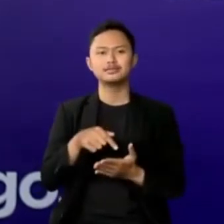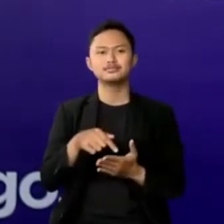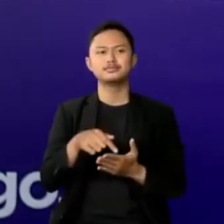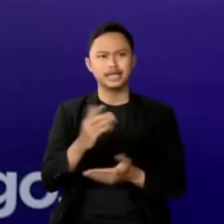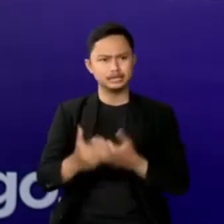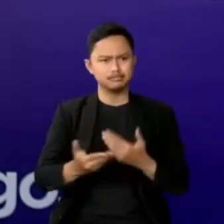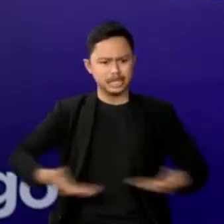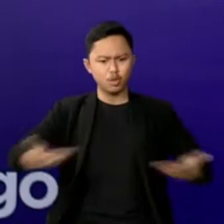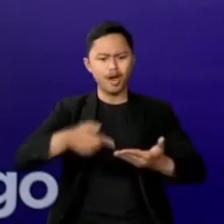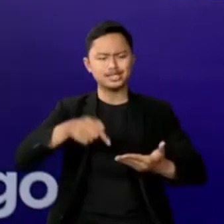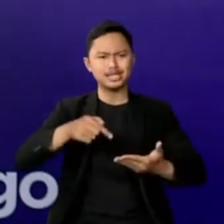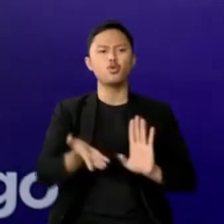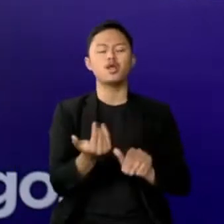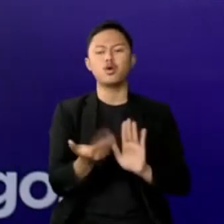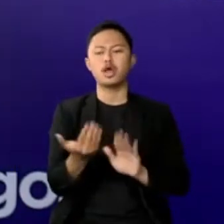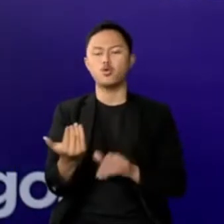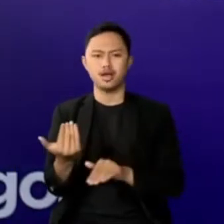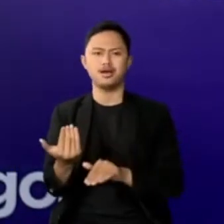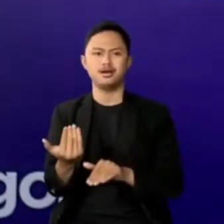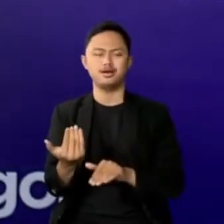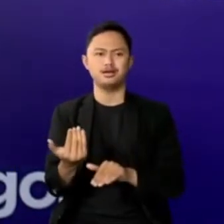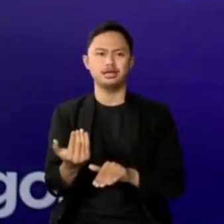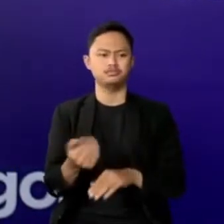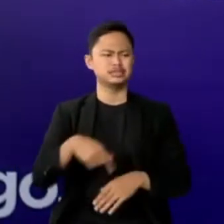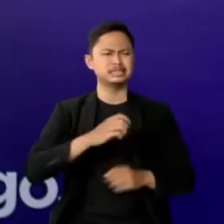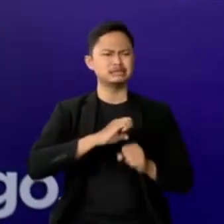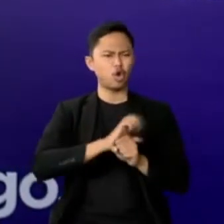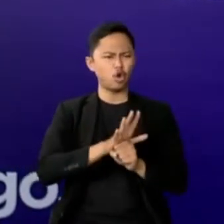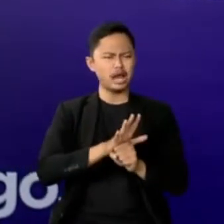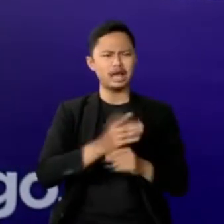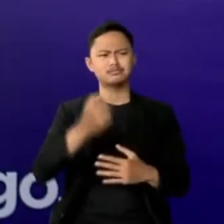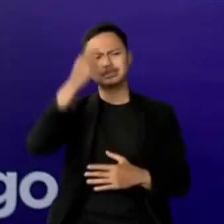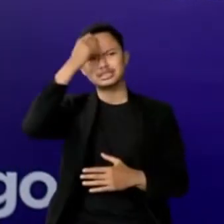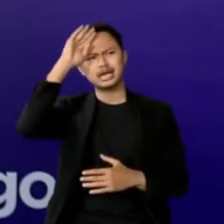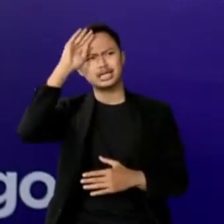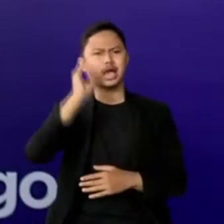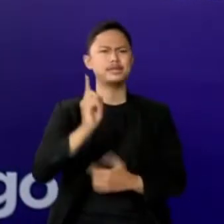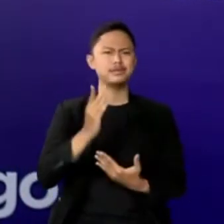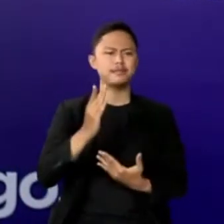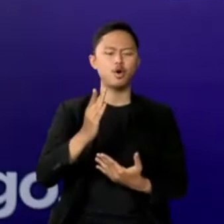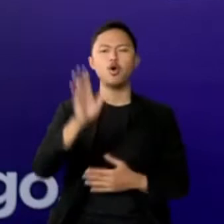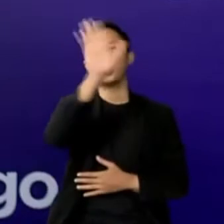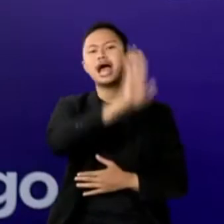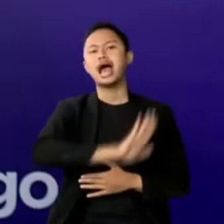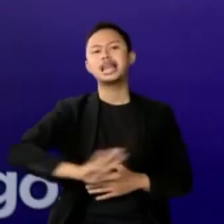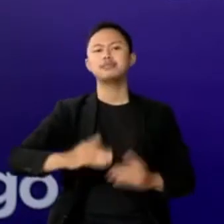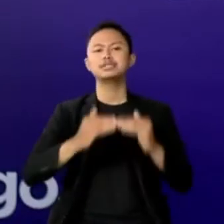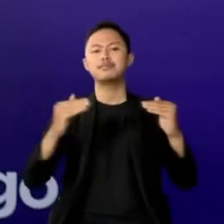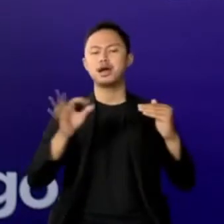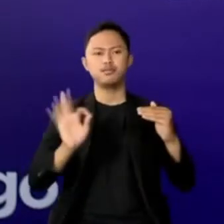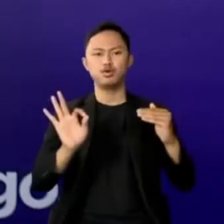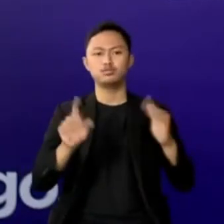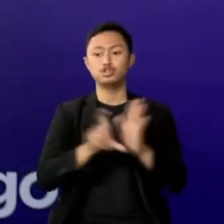Kenapa sih terjadi penyakit seperti ini karena memang terjadi membangun alam banyak